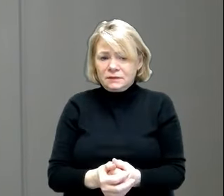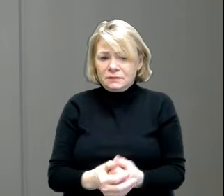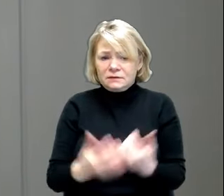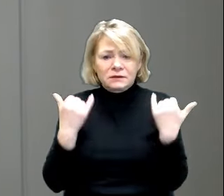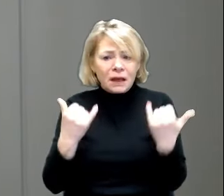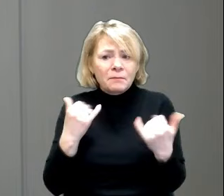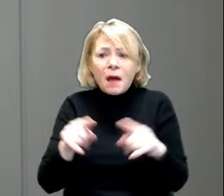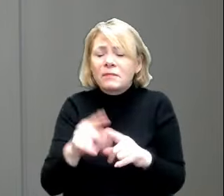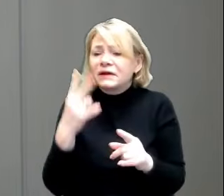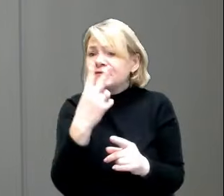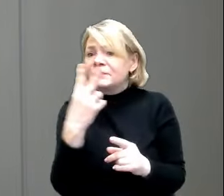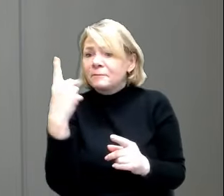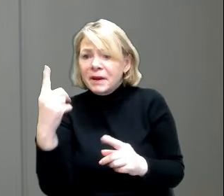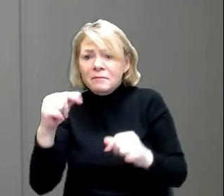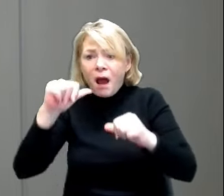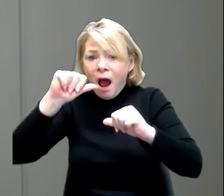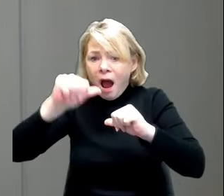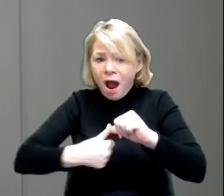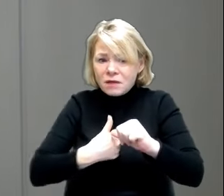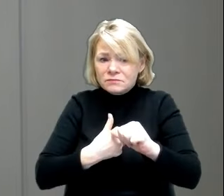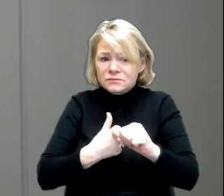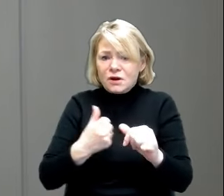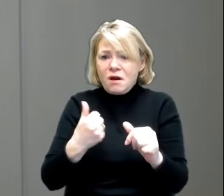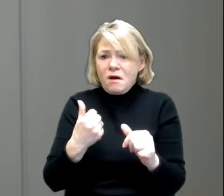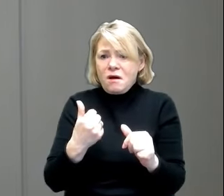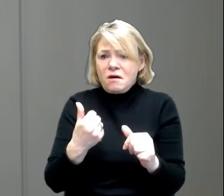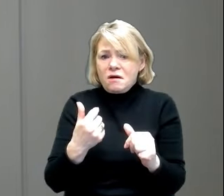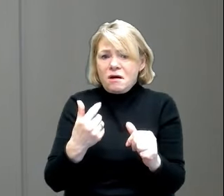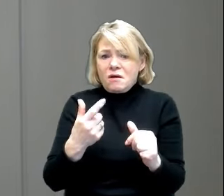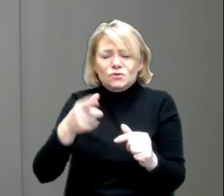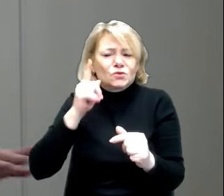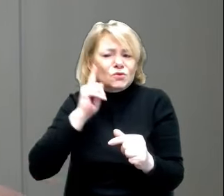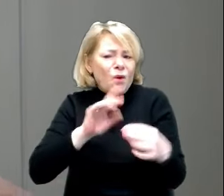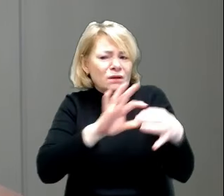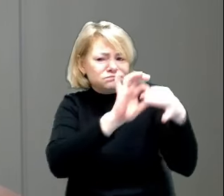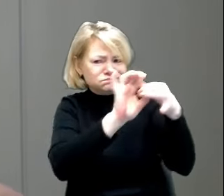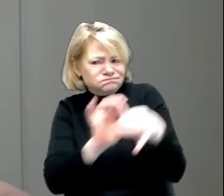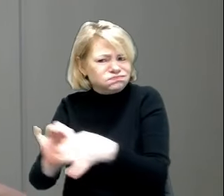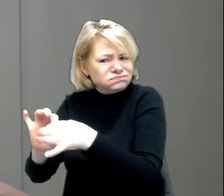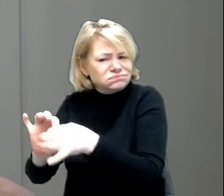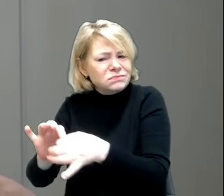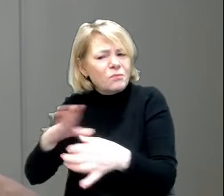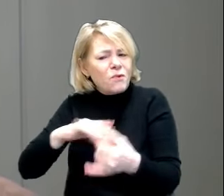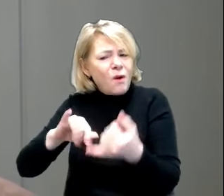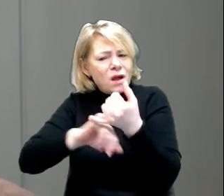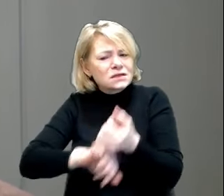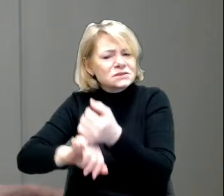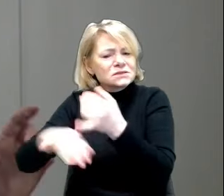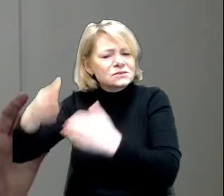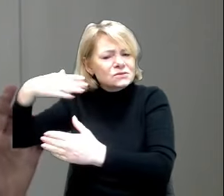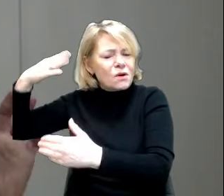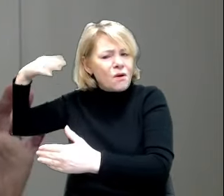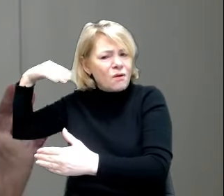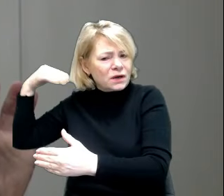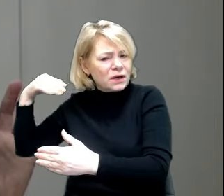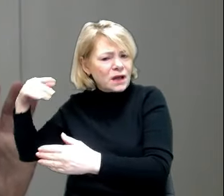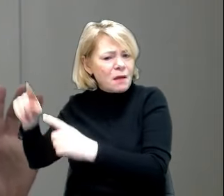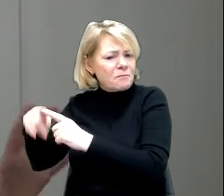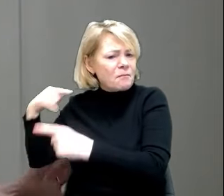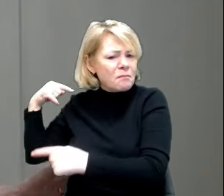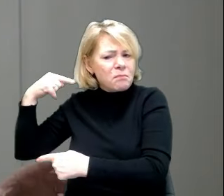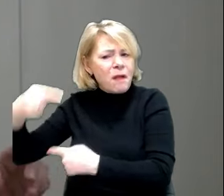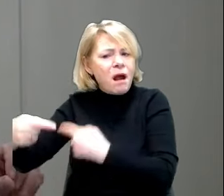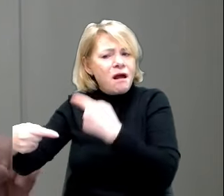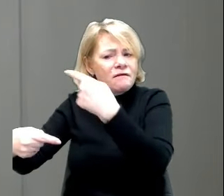jį sakykime su pavaldu susieti ir aš tada pagalvojau jeigu jeigu įveiklinkime jeigu tas pastatas yra